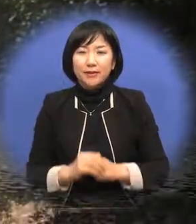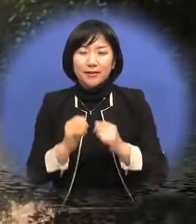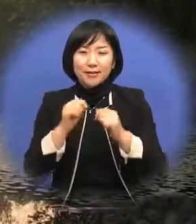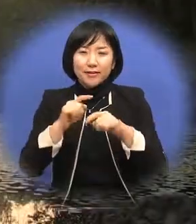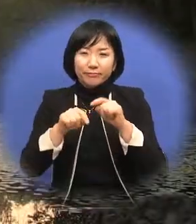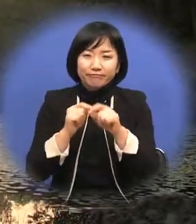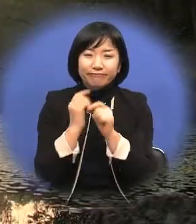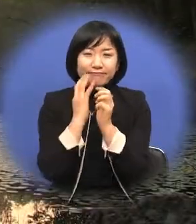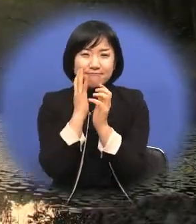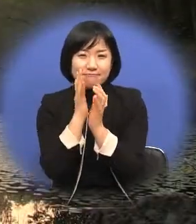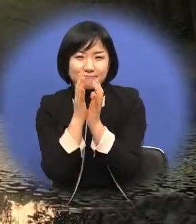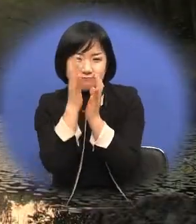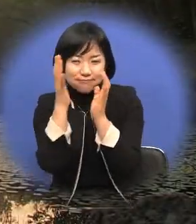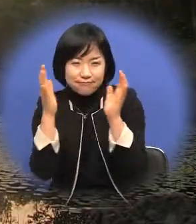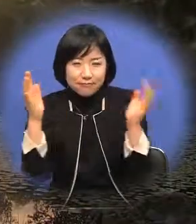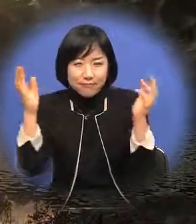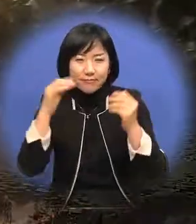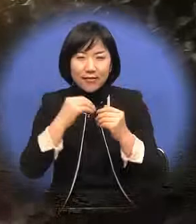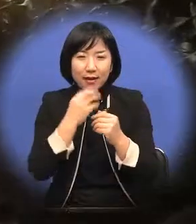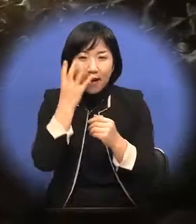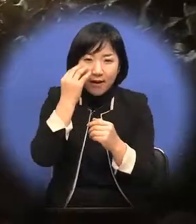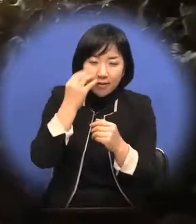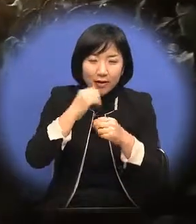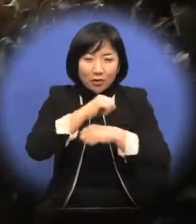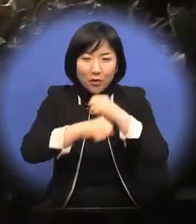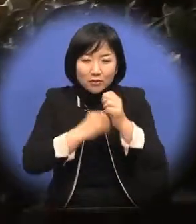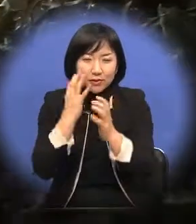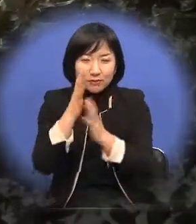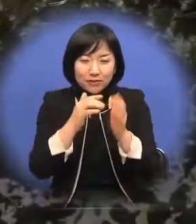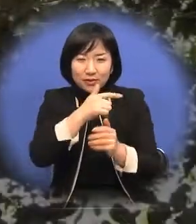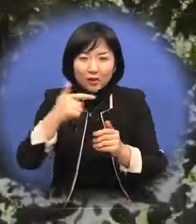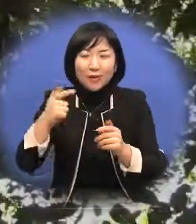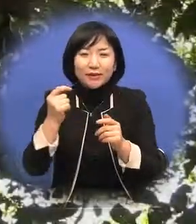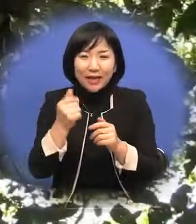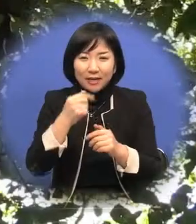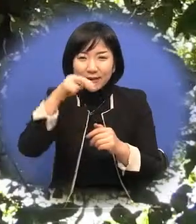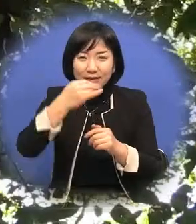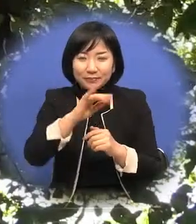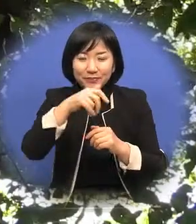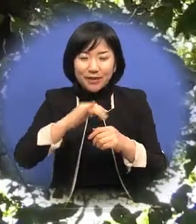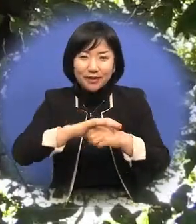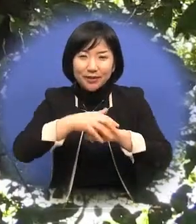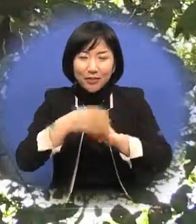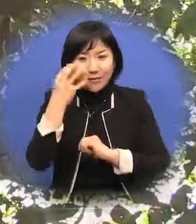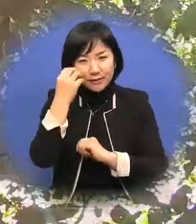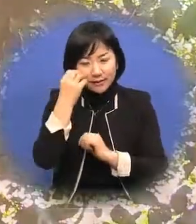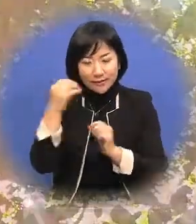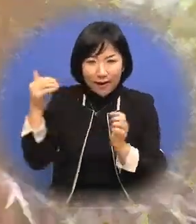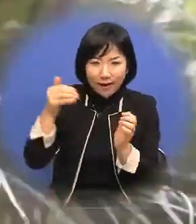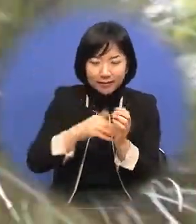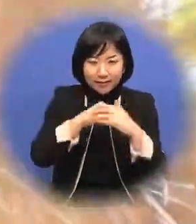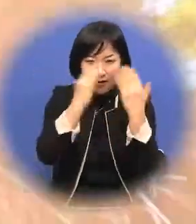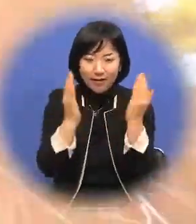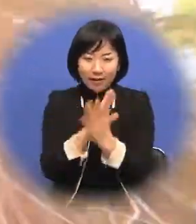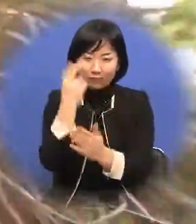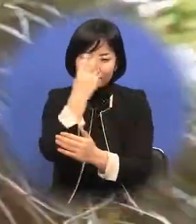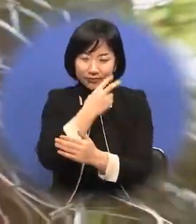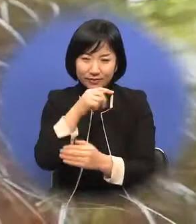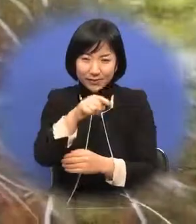울창한 산림과 희귀 동신물, 크고 작은 습지, 세월의 신비까지 품고 있는